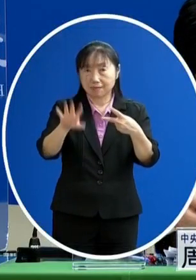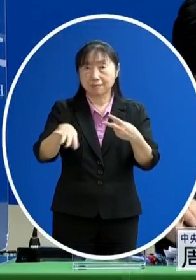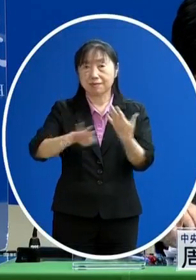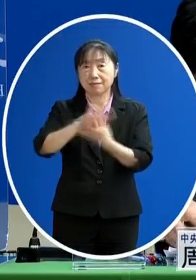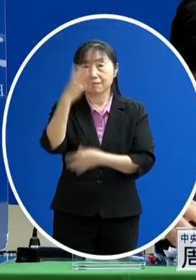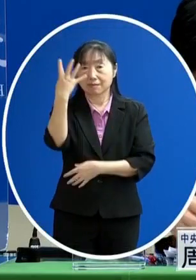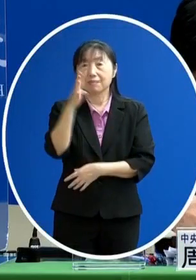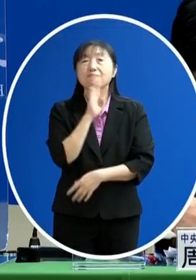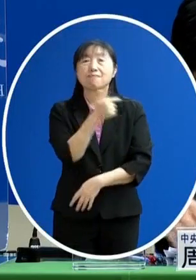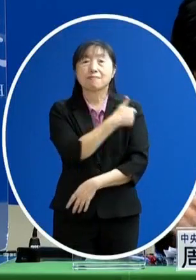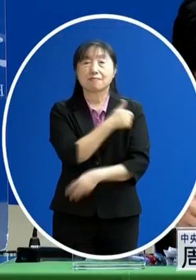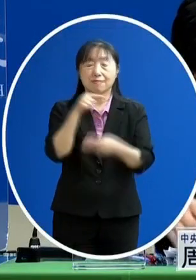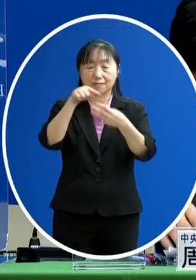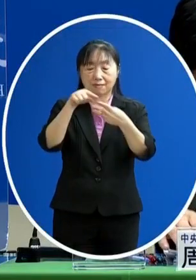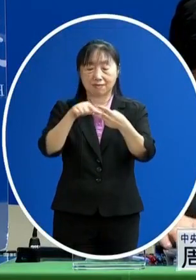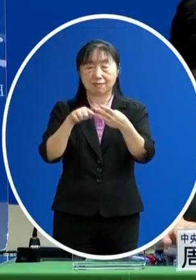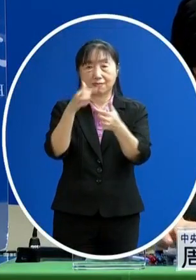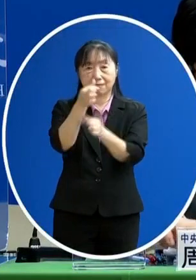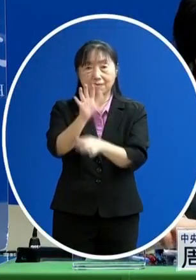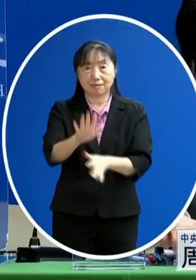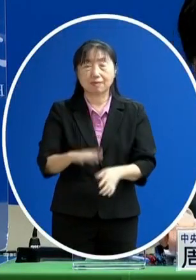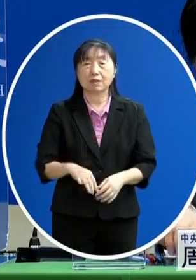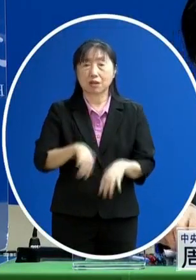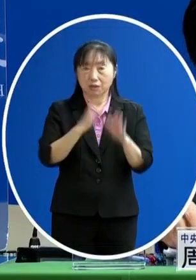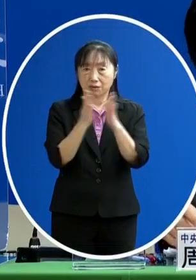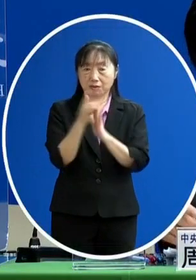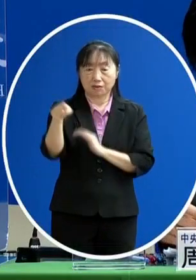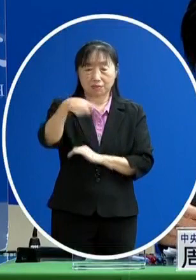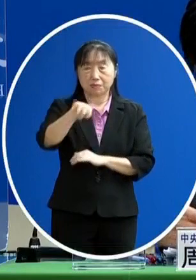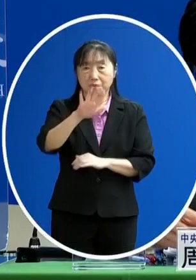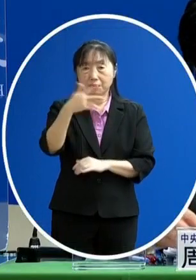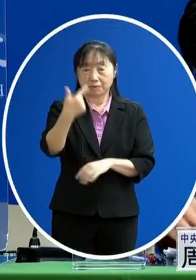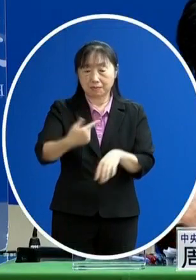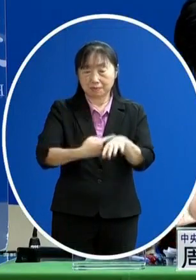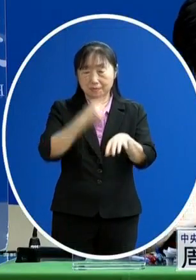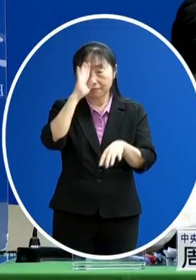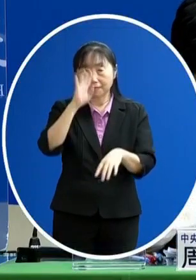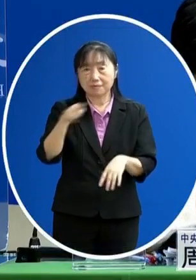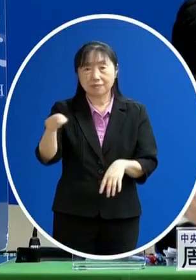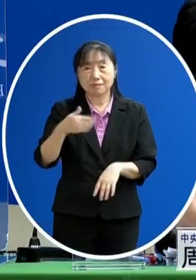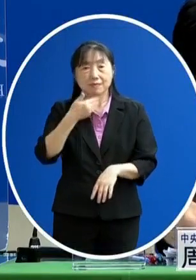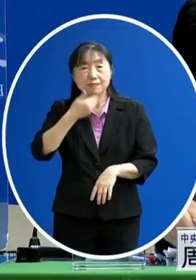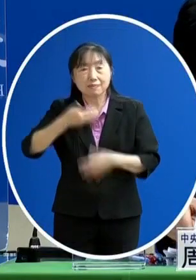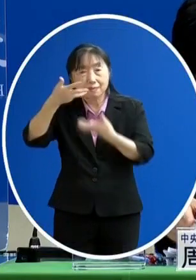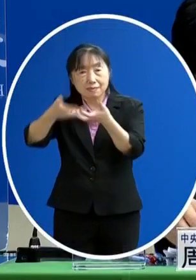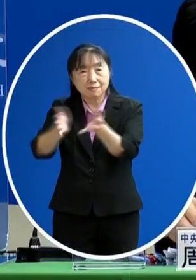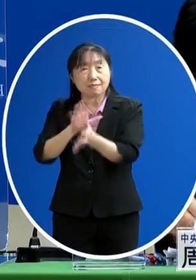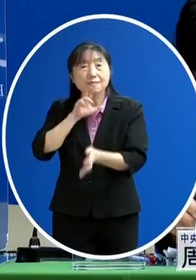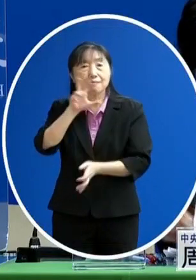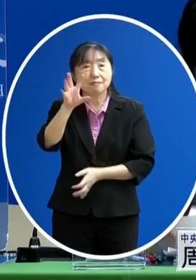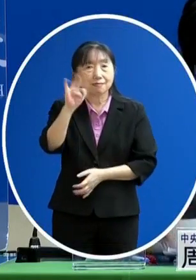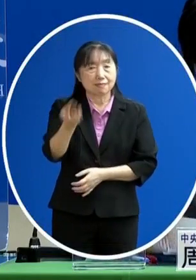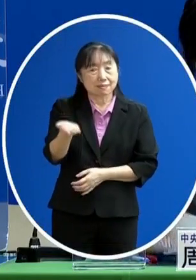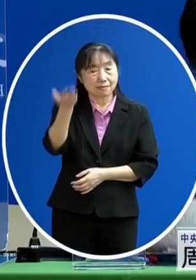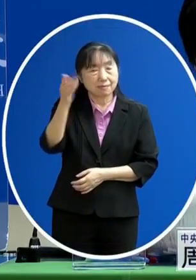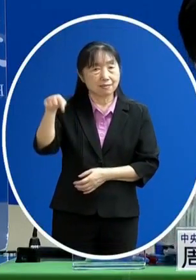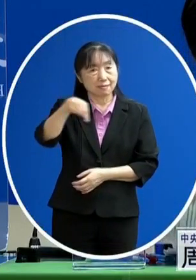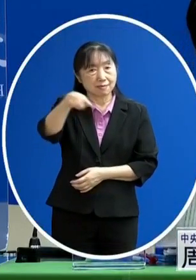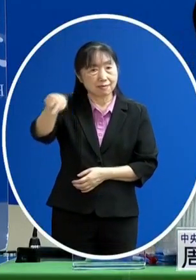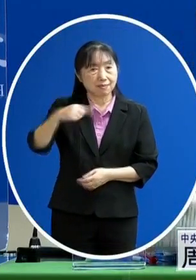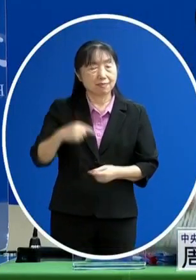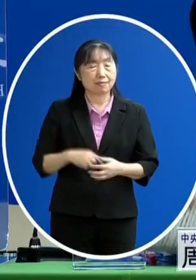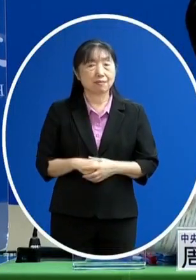也到不了。 对， 那你少了1700万，不用国民党来打，你就少1700万了。那你要怎么调